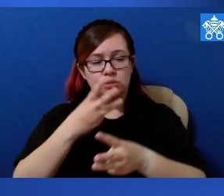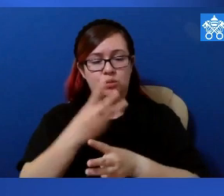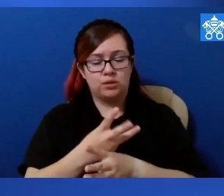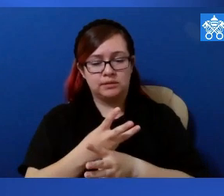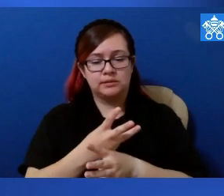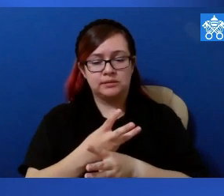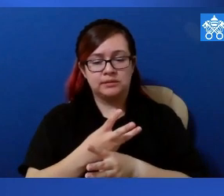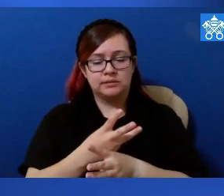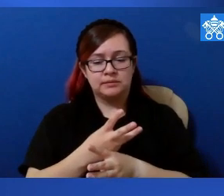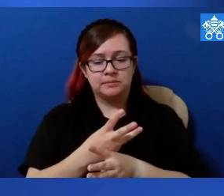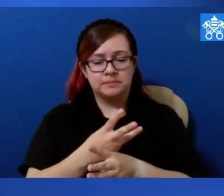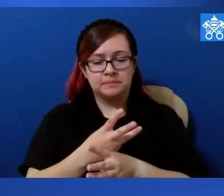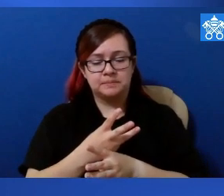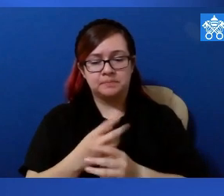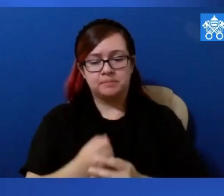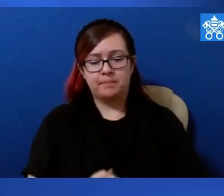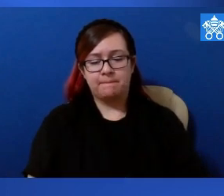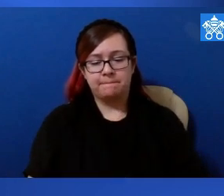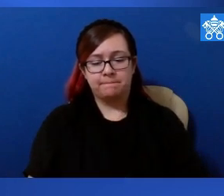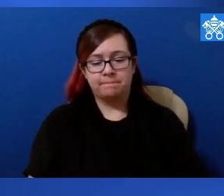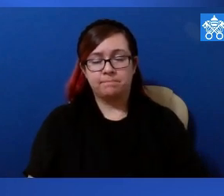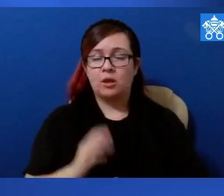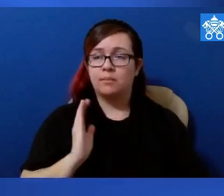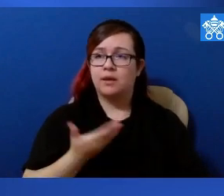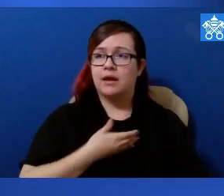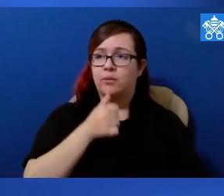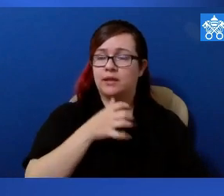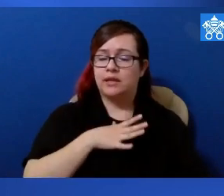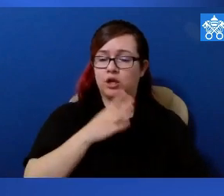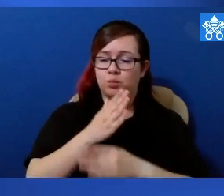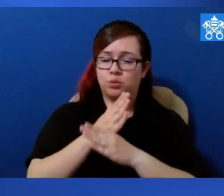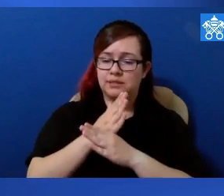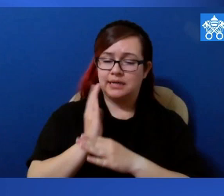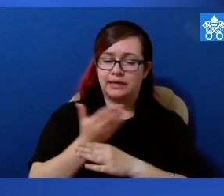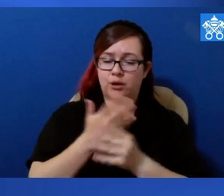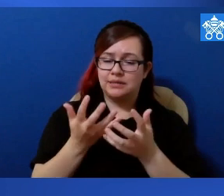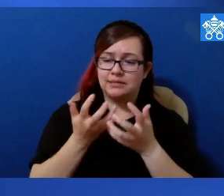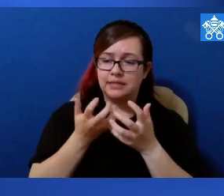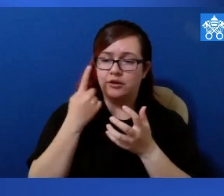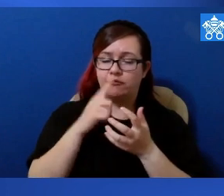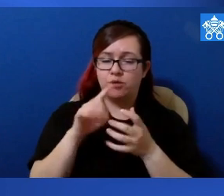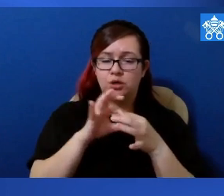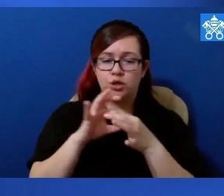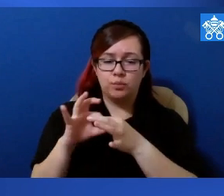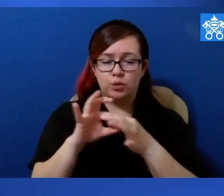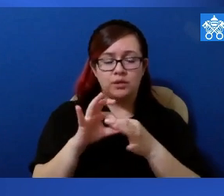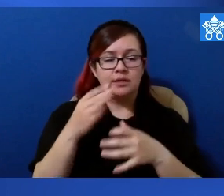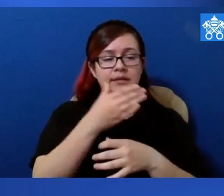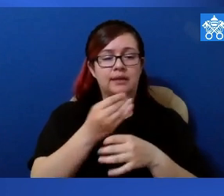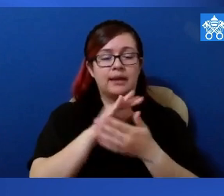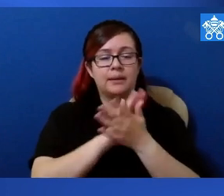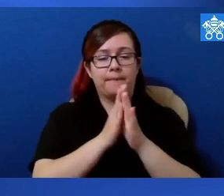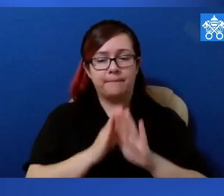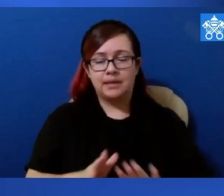world torn by clashes and wars. May Our Lady protect our desire for